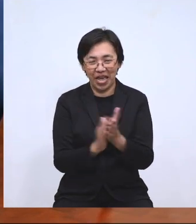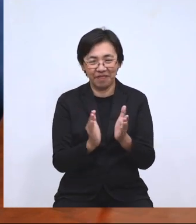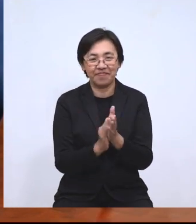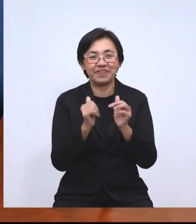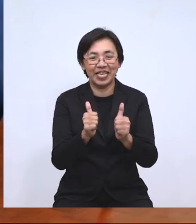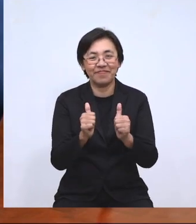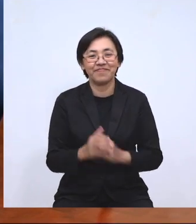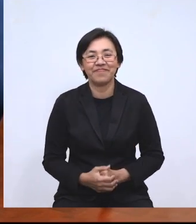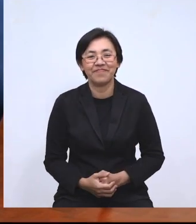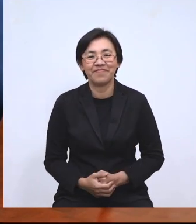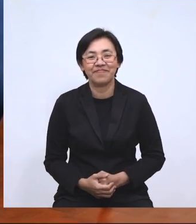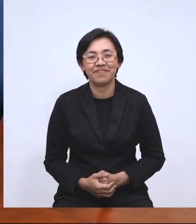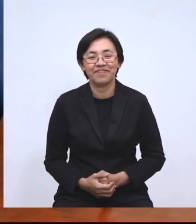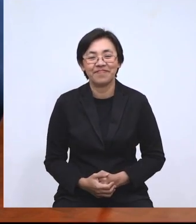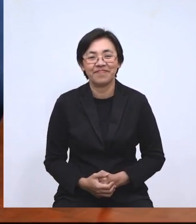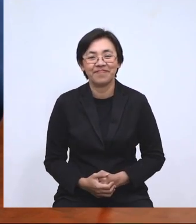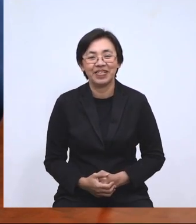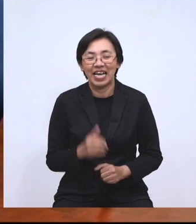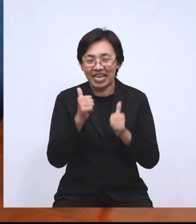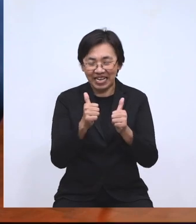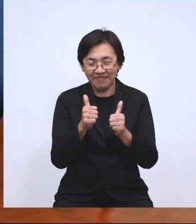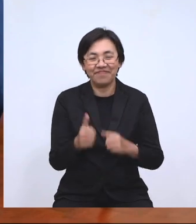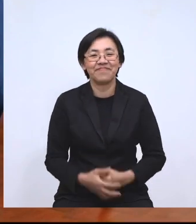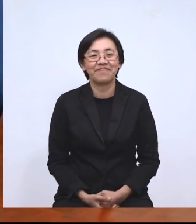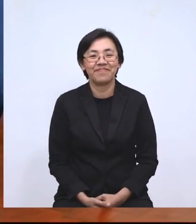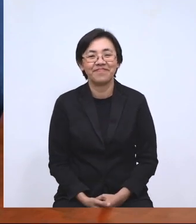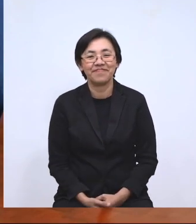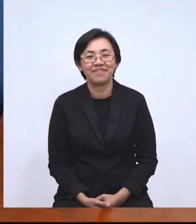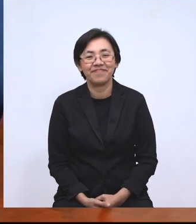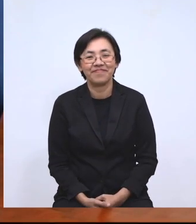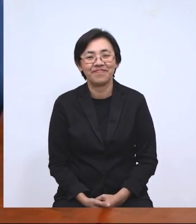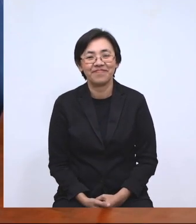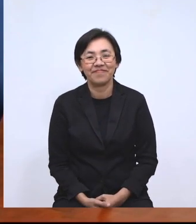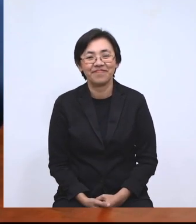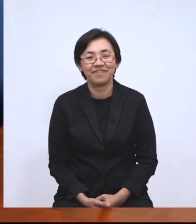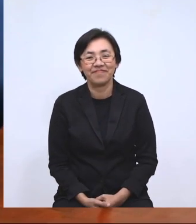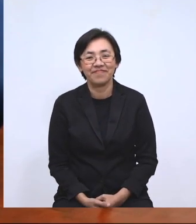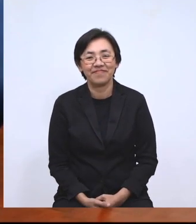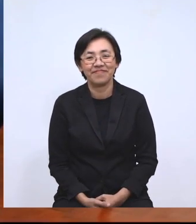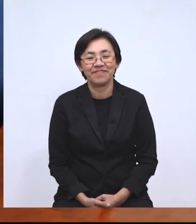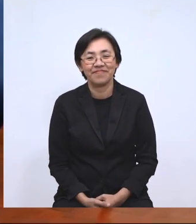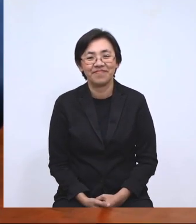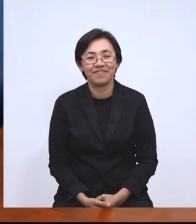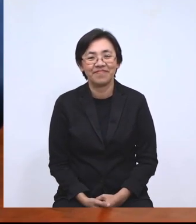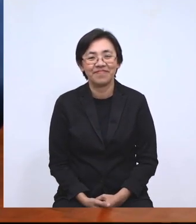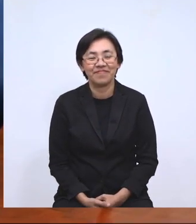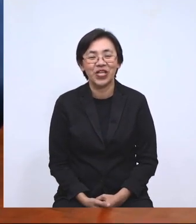เยี่ยมคืน ด ีแล้วครับโอ้ยเดี๋ยวนะแดน